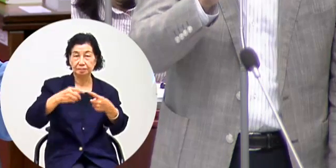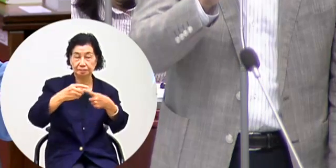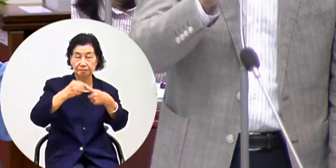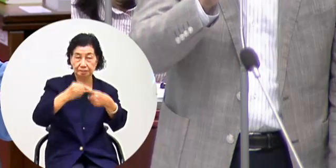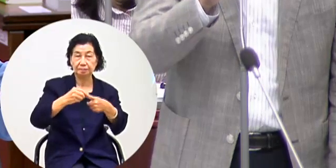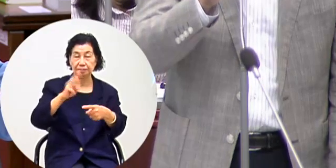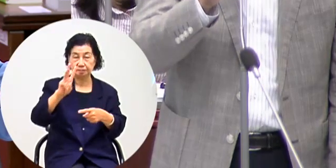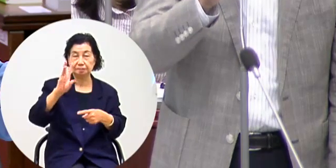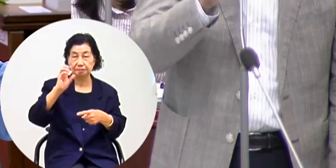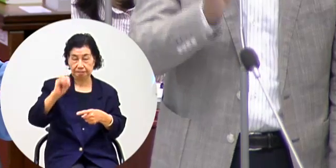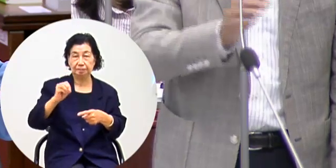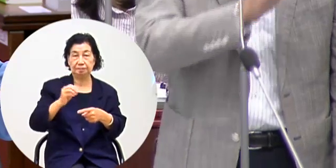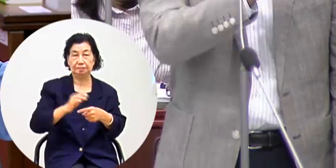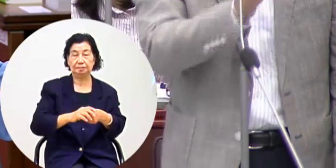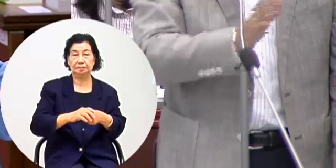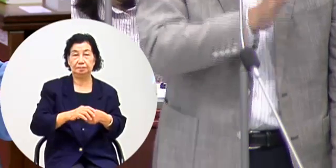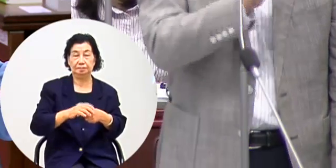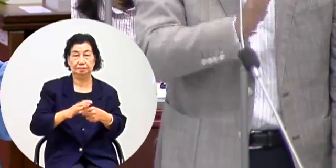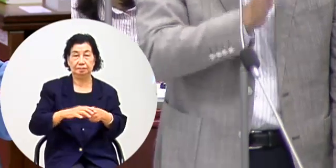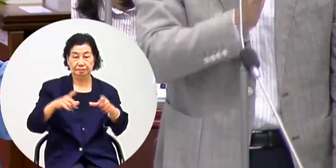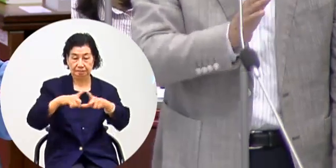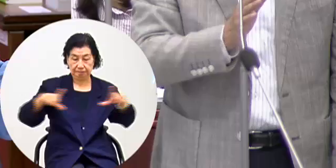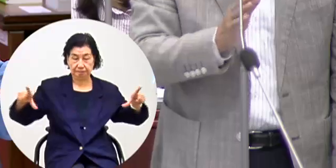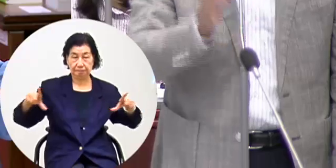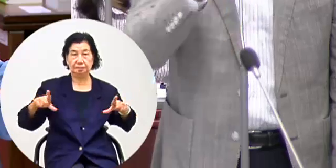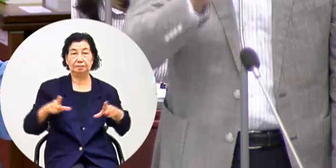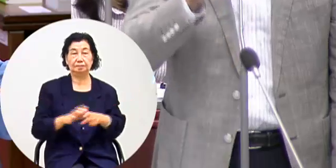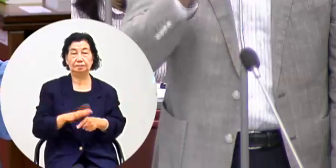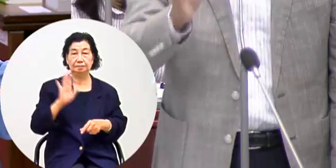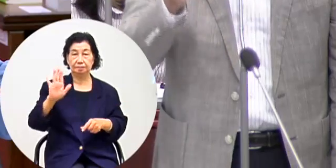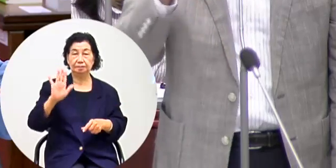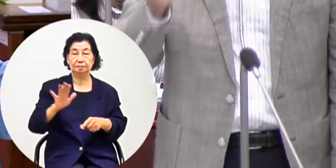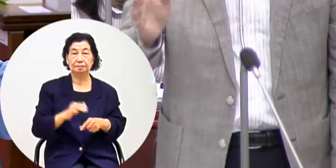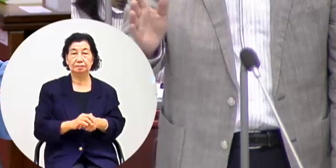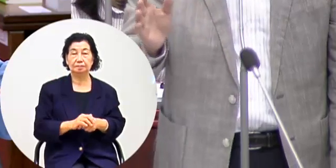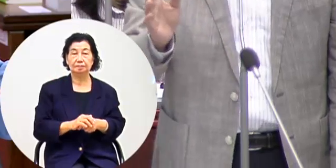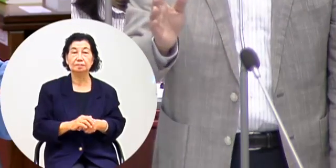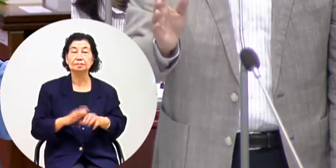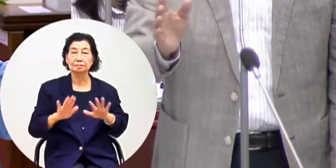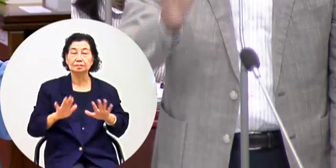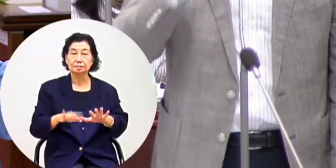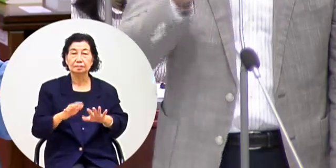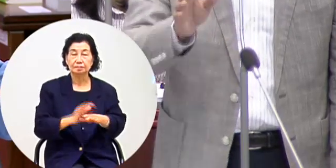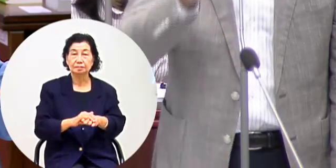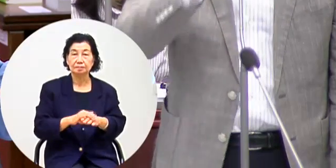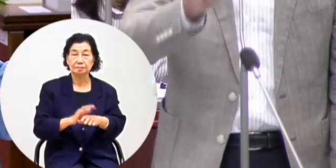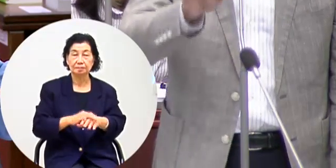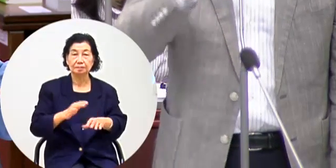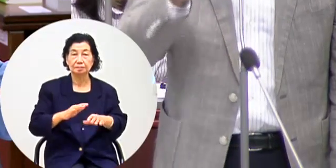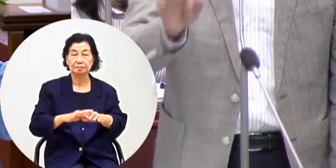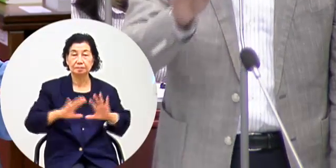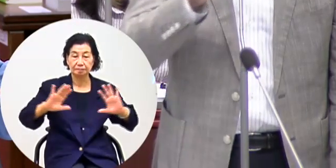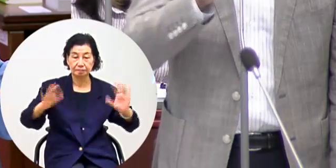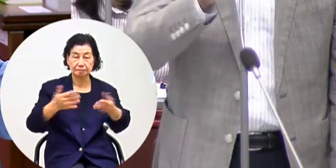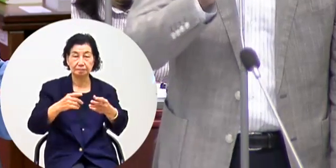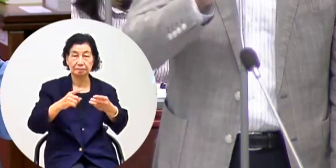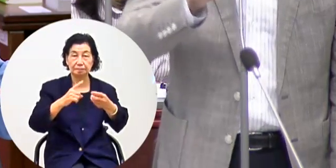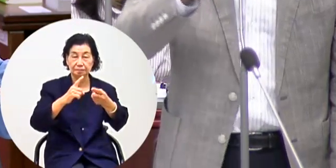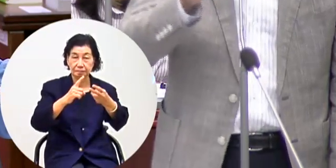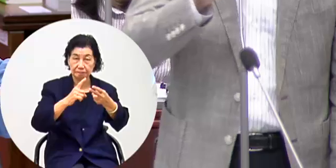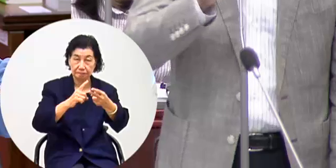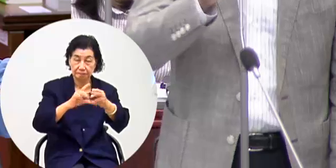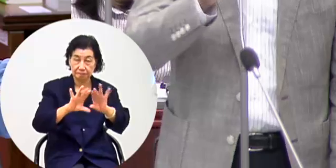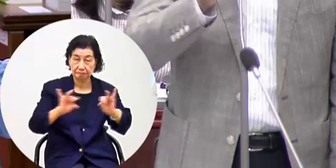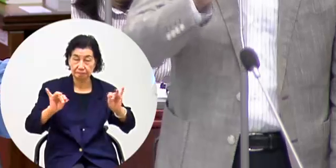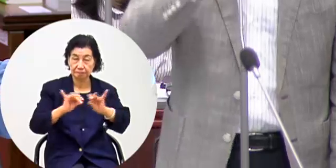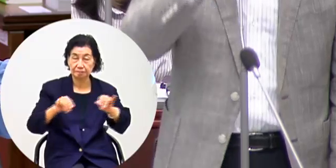跟陈议员报告一下。其实整个一个国土规划里面，农一、农二、农三、农四里面， 对， 现在农委会跟内政部还有